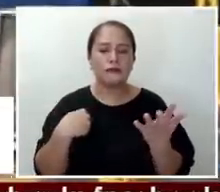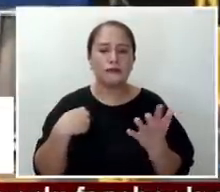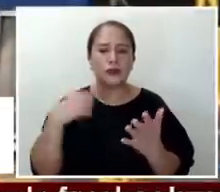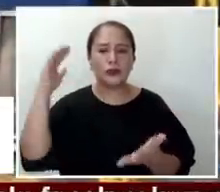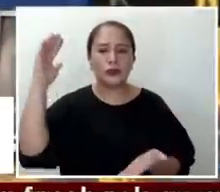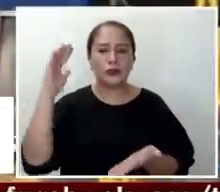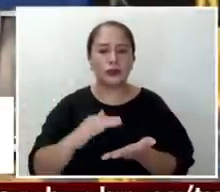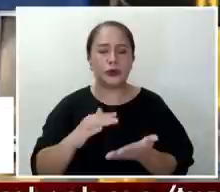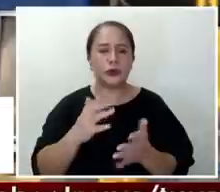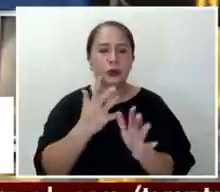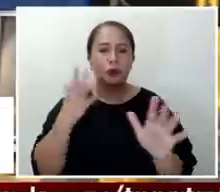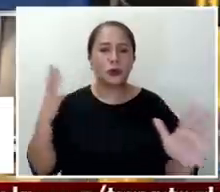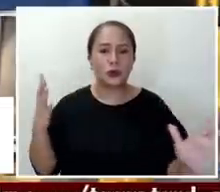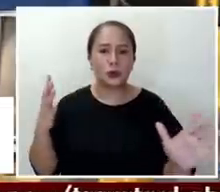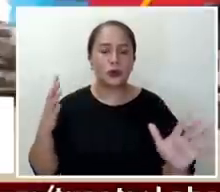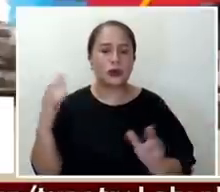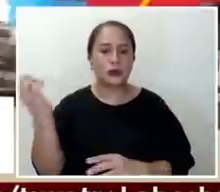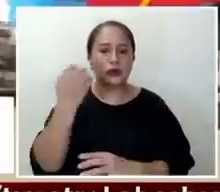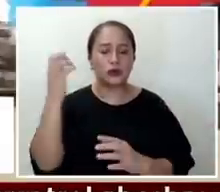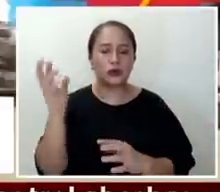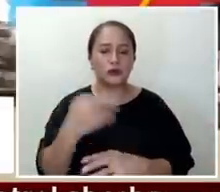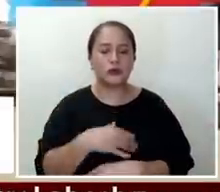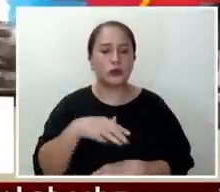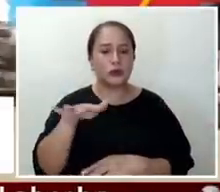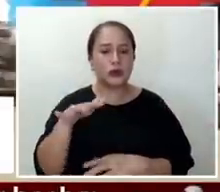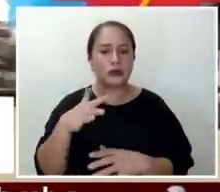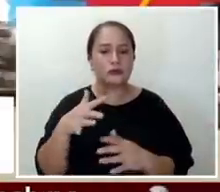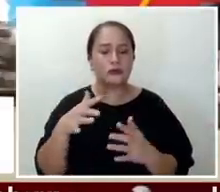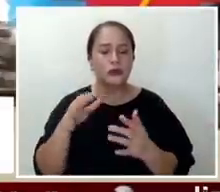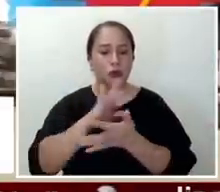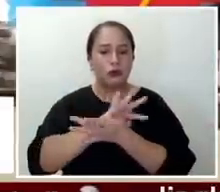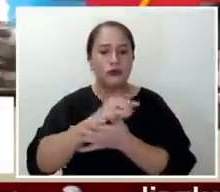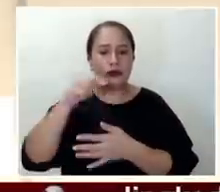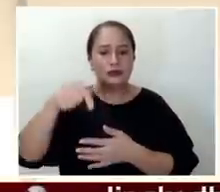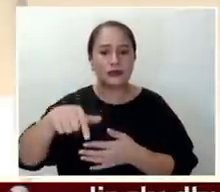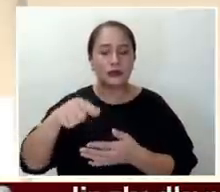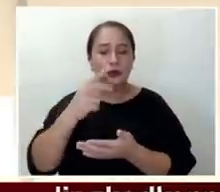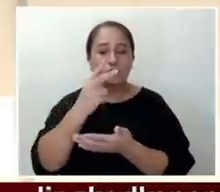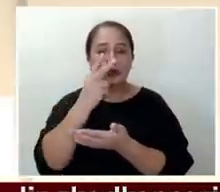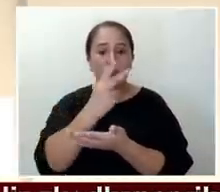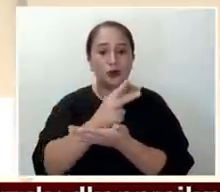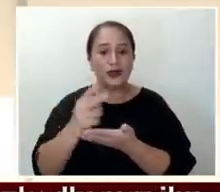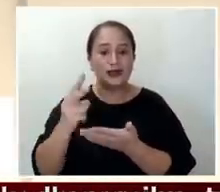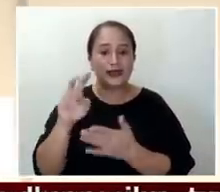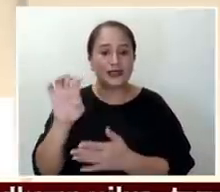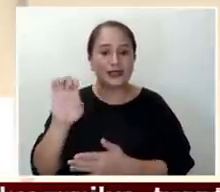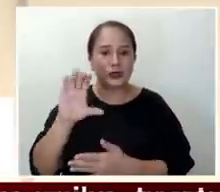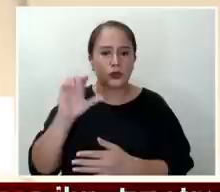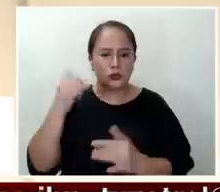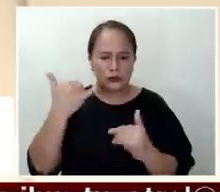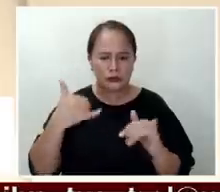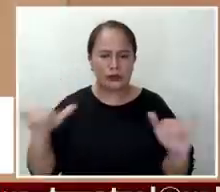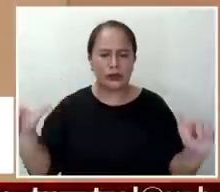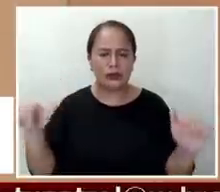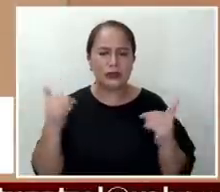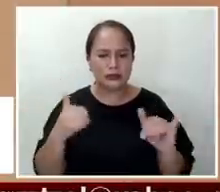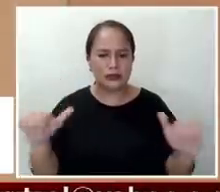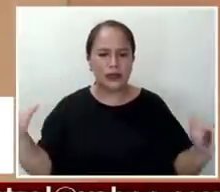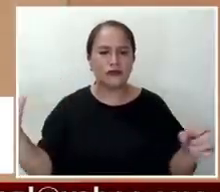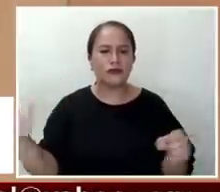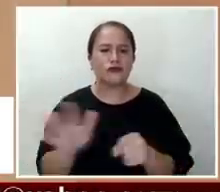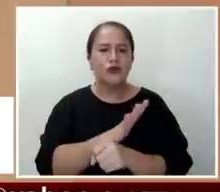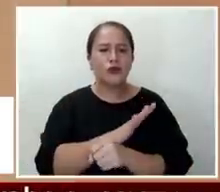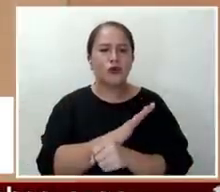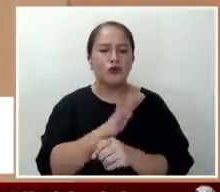mga mild to moderate COVID cases sa loob ng 2 linggong ECQ. Gayunpaman, nananatiling nasa full capacity